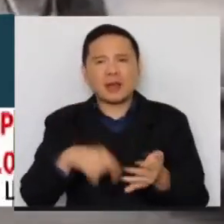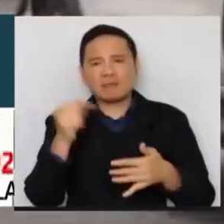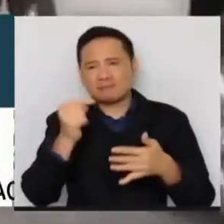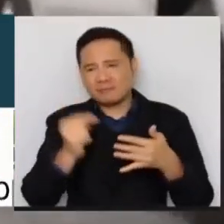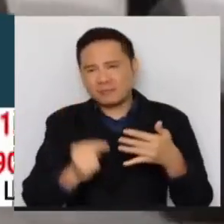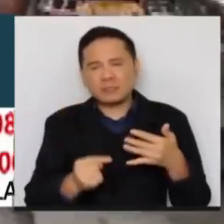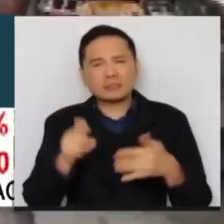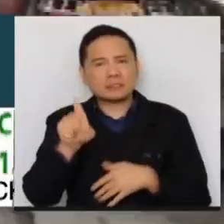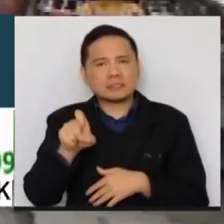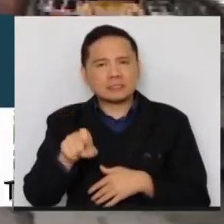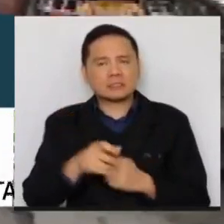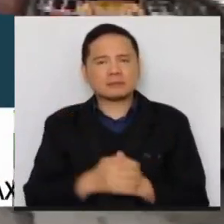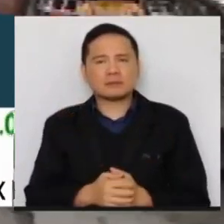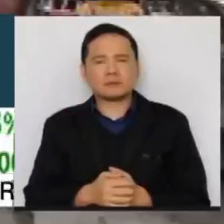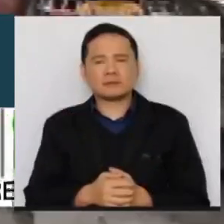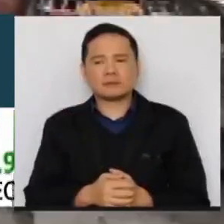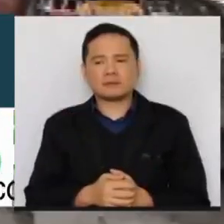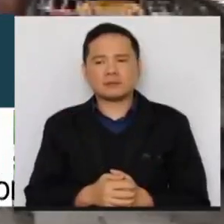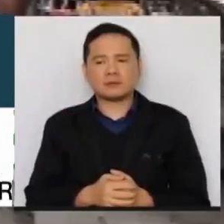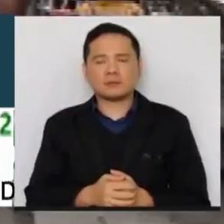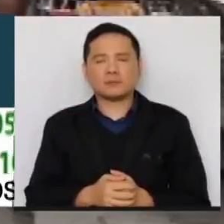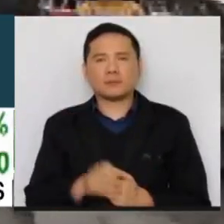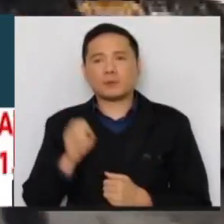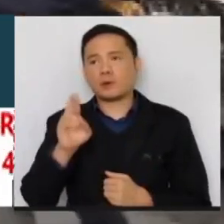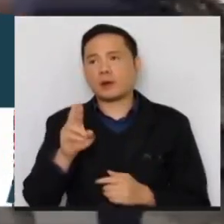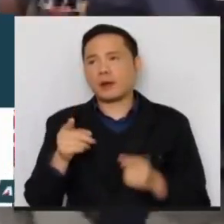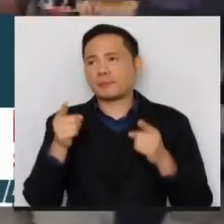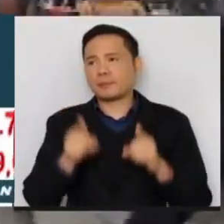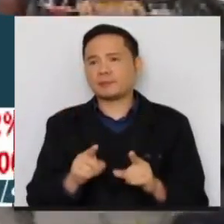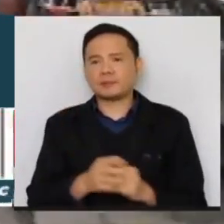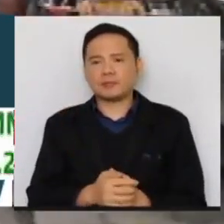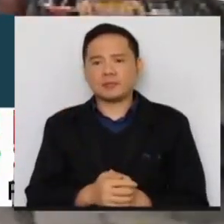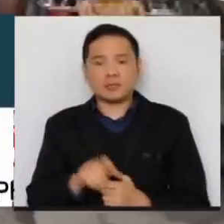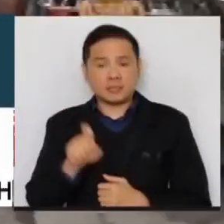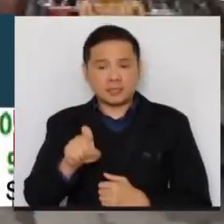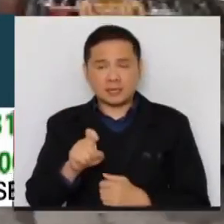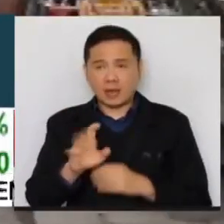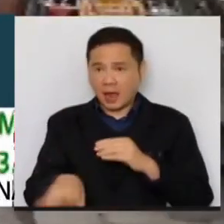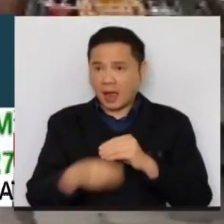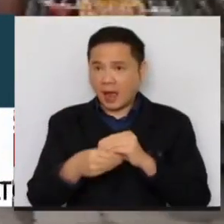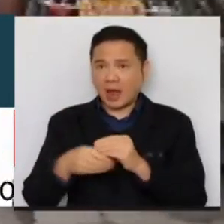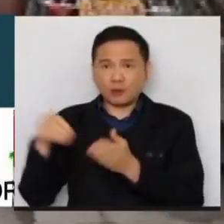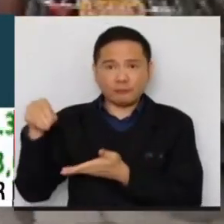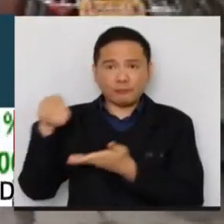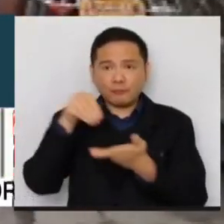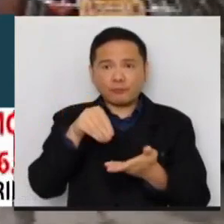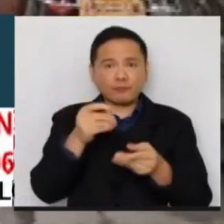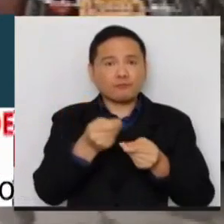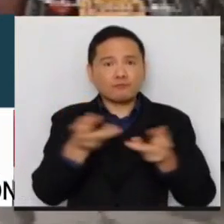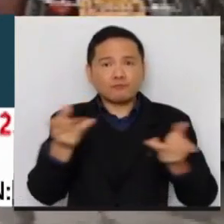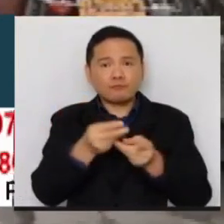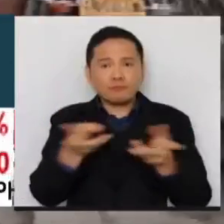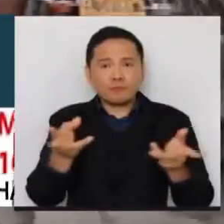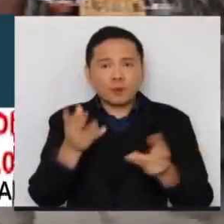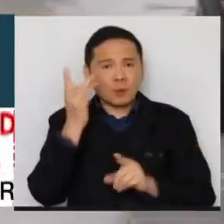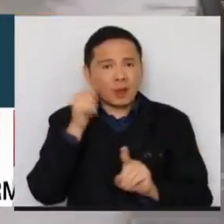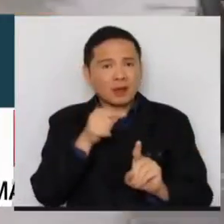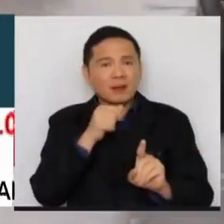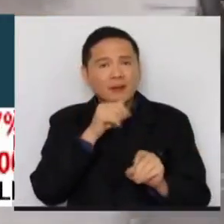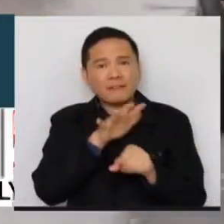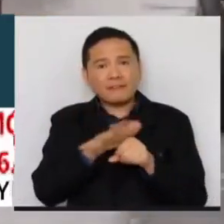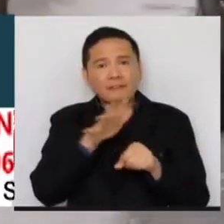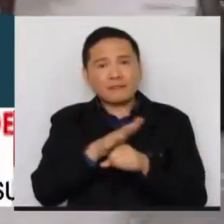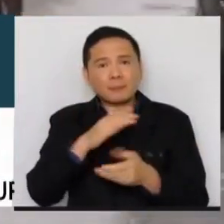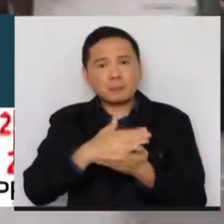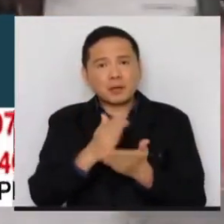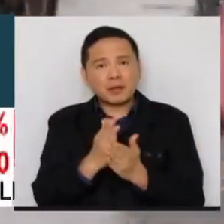Biglang kailangan magbigay kami ng dagdag ayuda kasi hindi sapat yung pondong pinadala ng